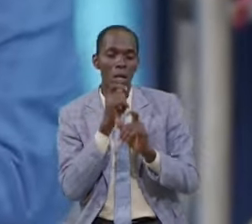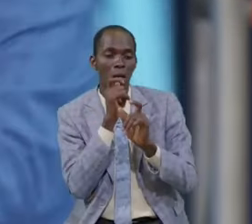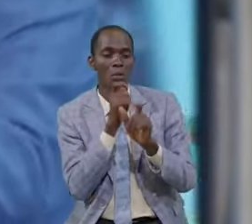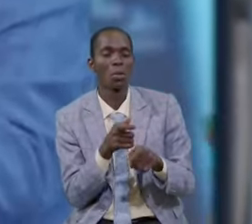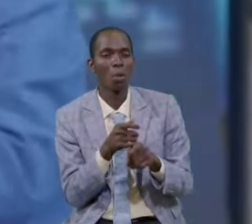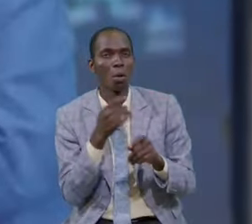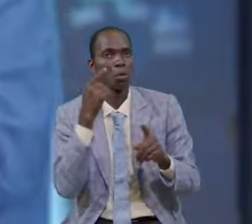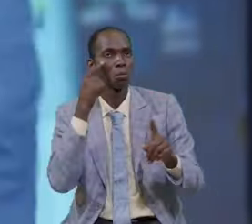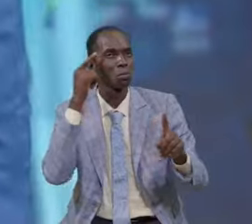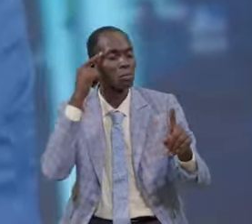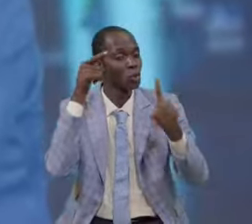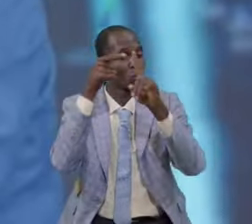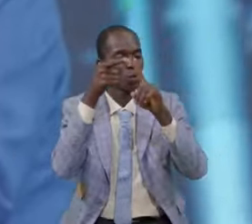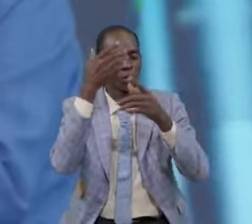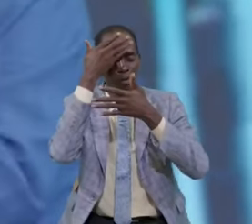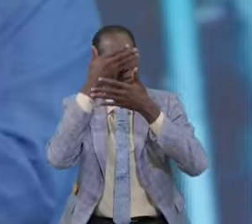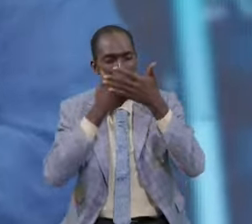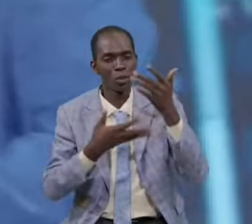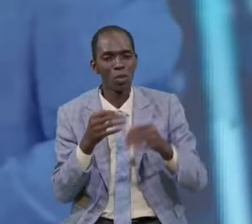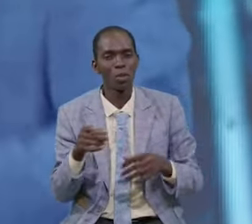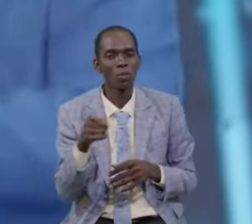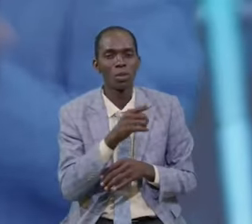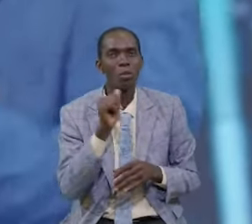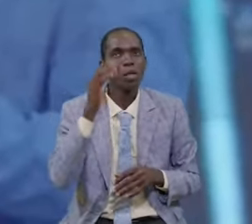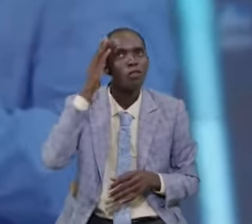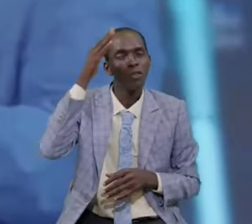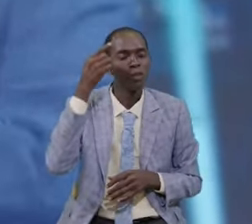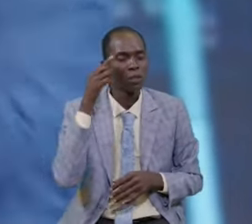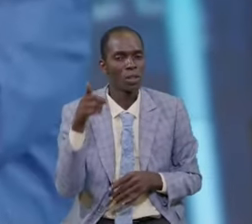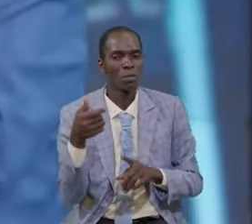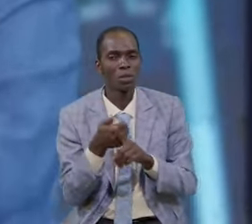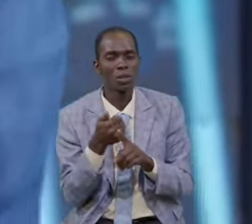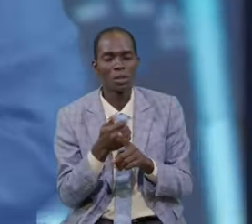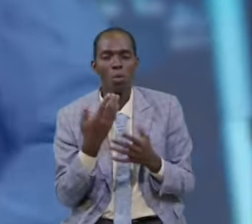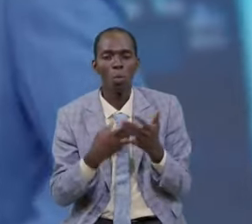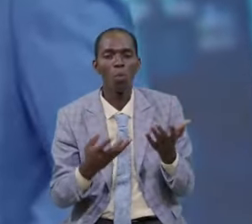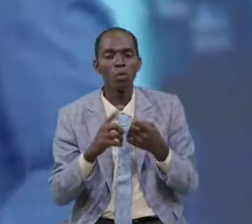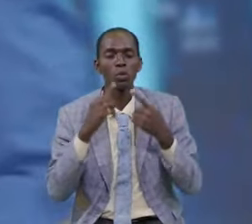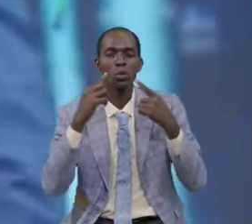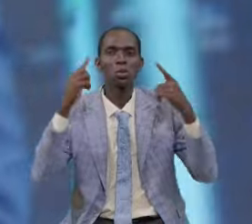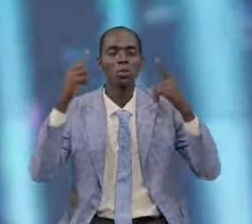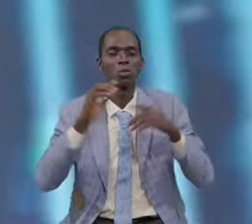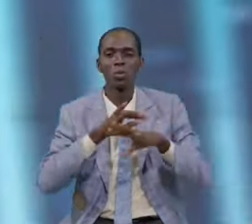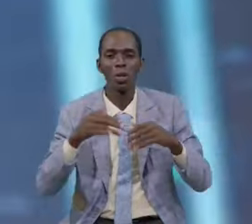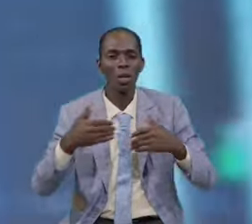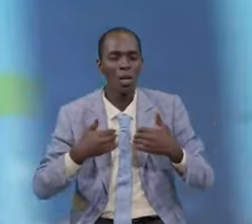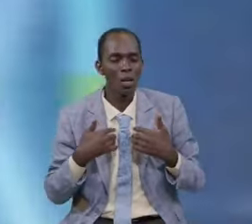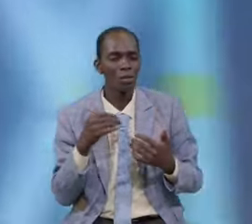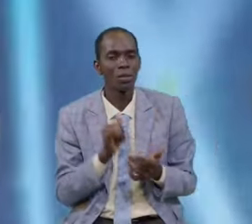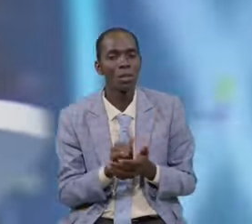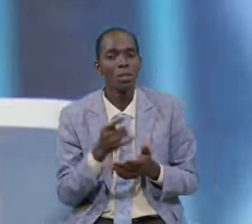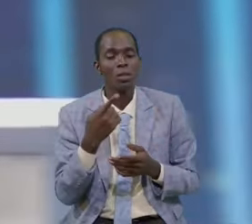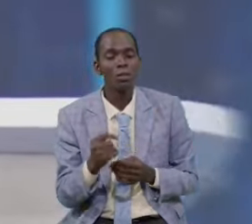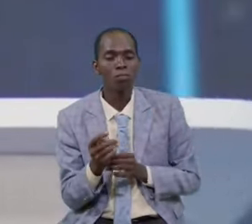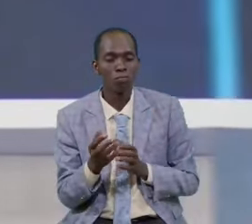a pas de destination devant eux, il n'y a pas de réalisation devant eux, il n'y a pas de désir devant eux. Mais